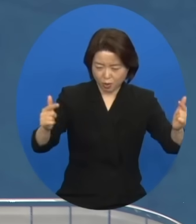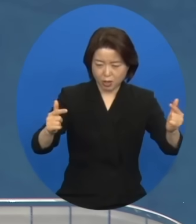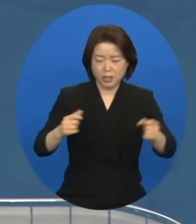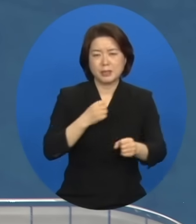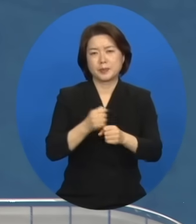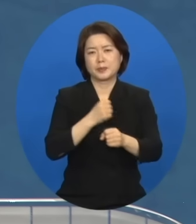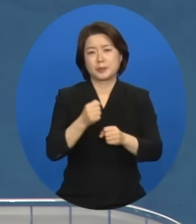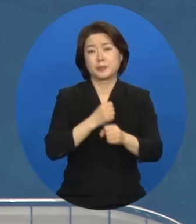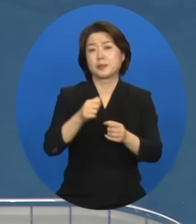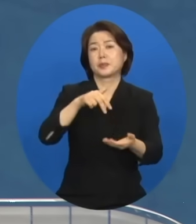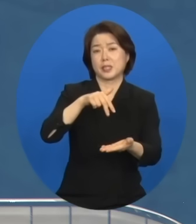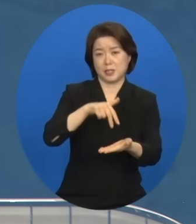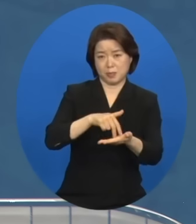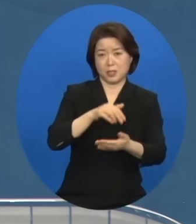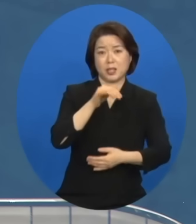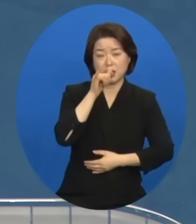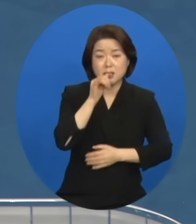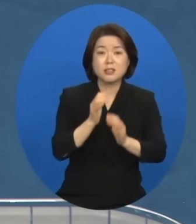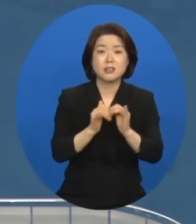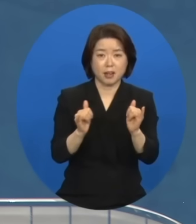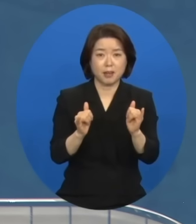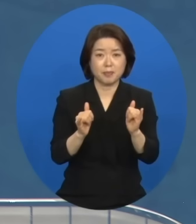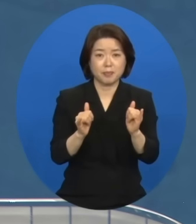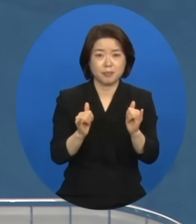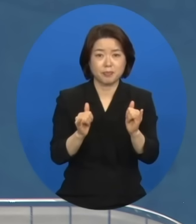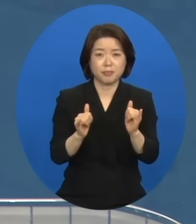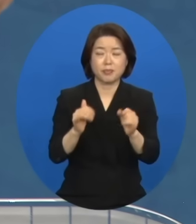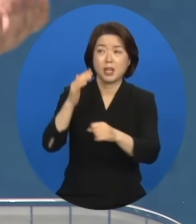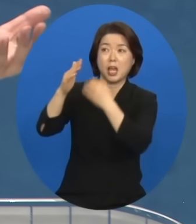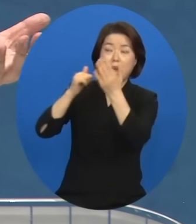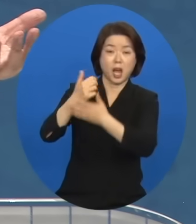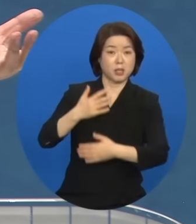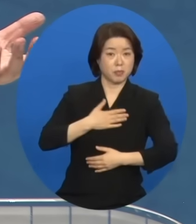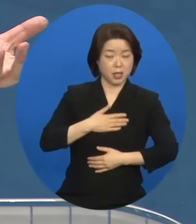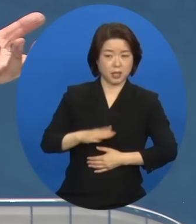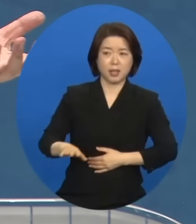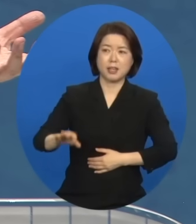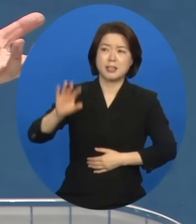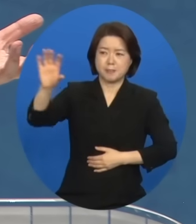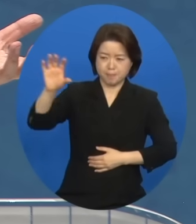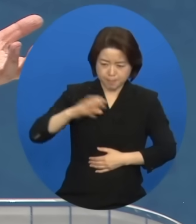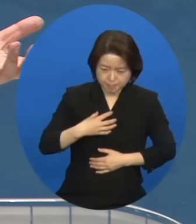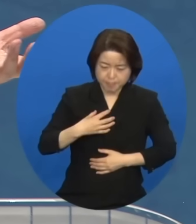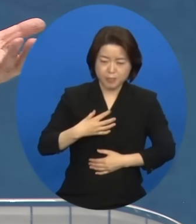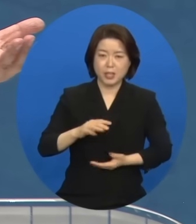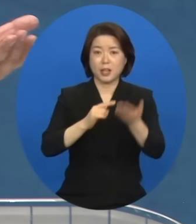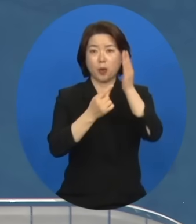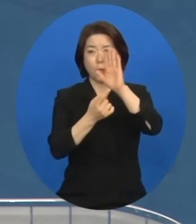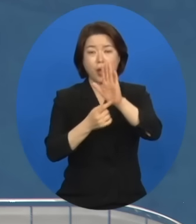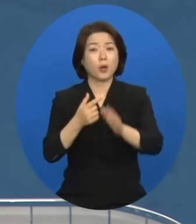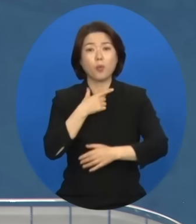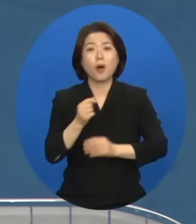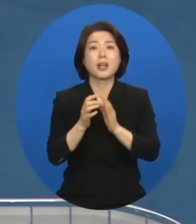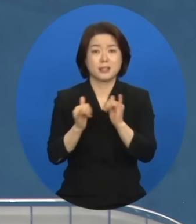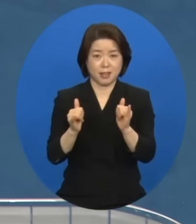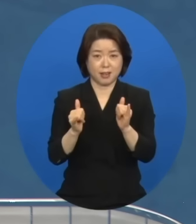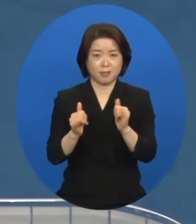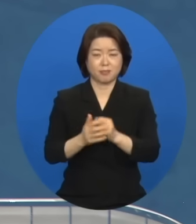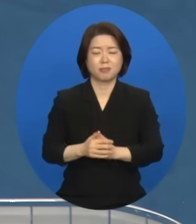난감한 상태에 있는 분들, 하나님이 내게 현실이 되기를 원하시는 분. 하나님,